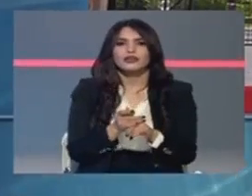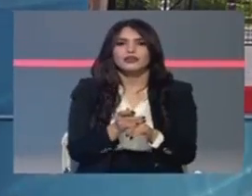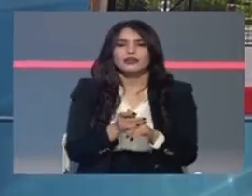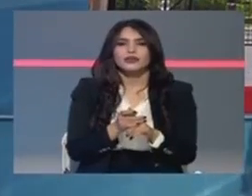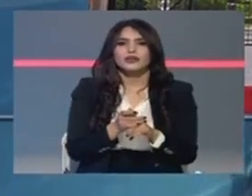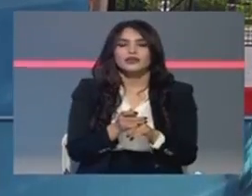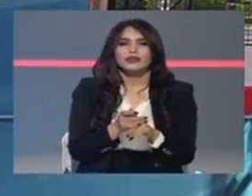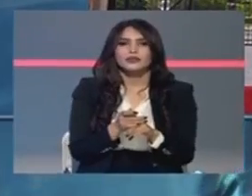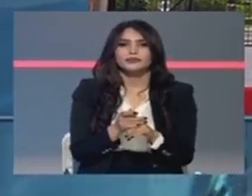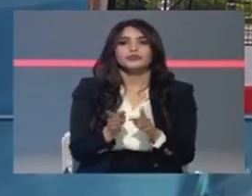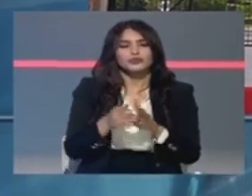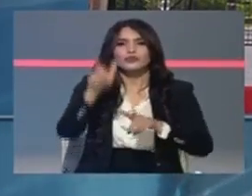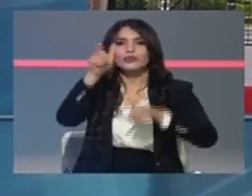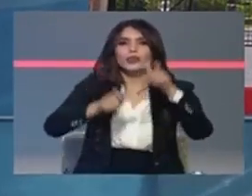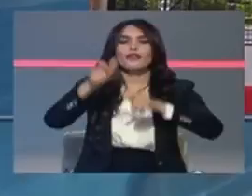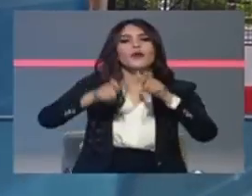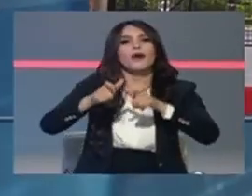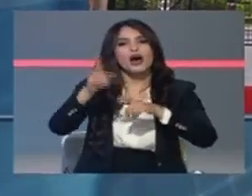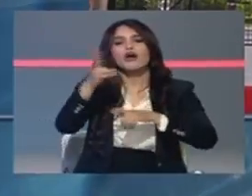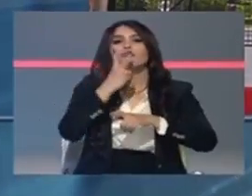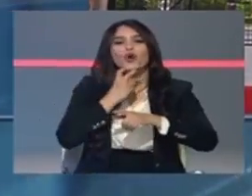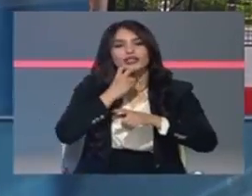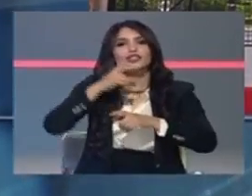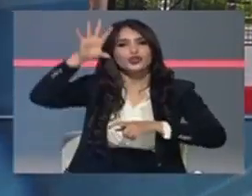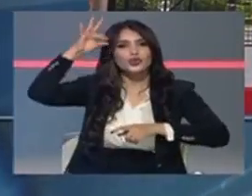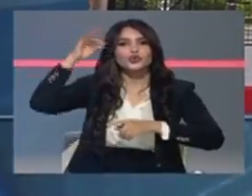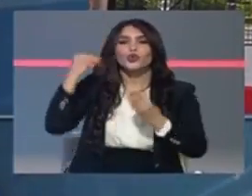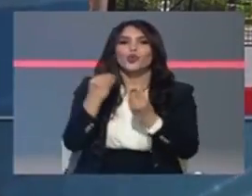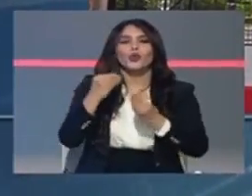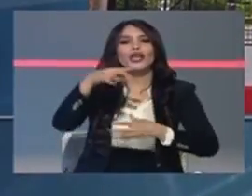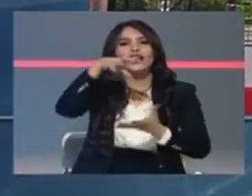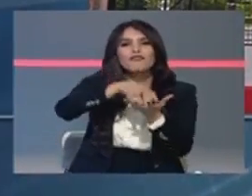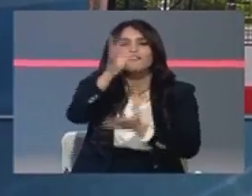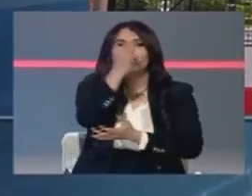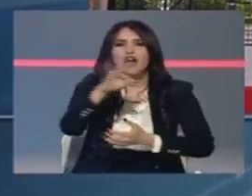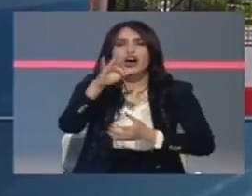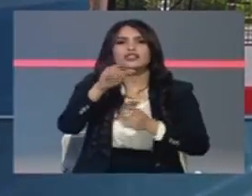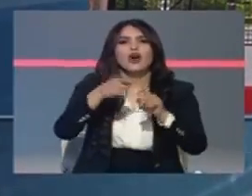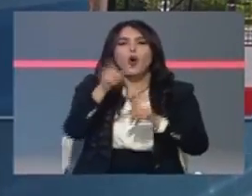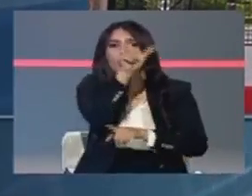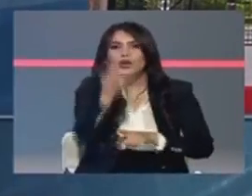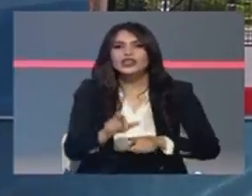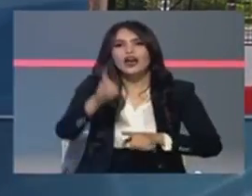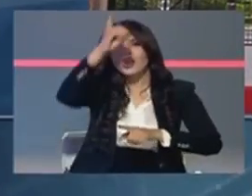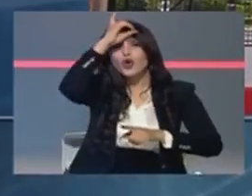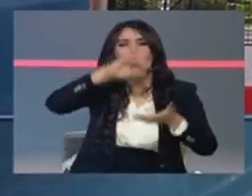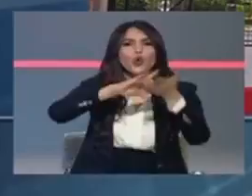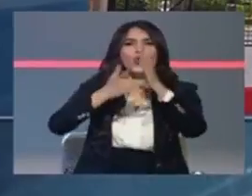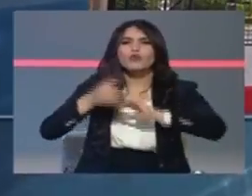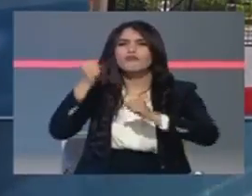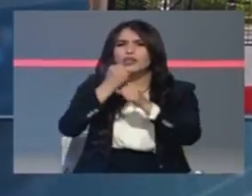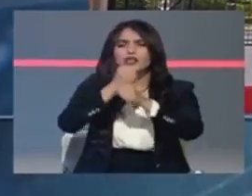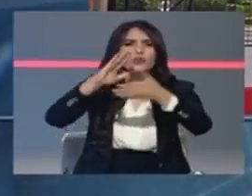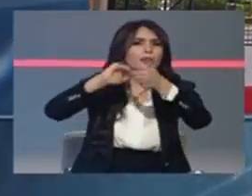من المواطنين التونسيين الموجودين يعني في فرنسا في إيطاليا في ألمانيا وفي غيره يخدموا بالتنسيق